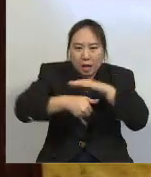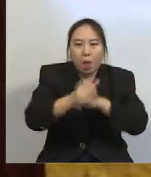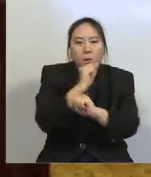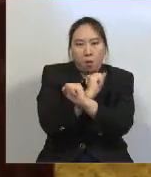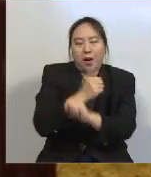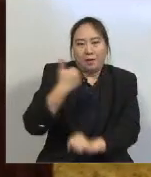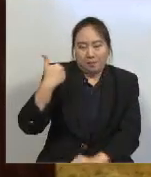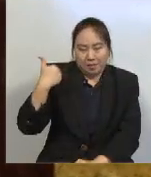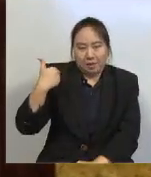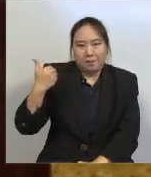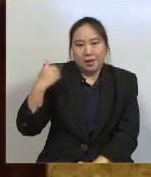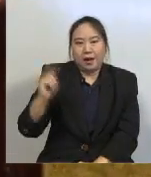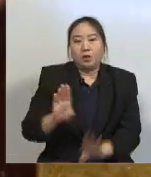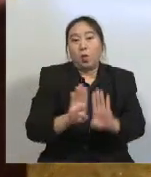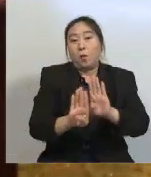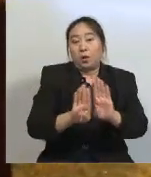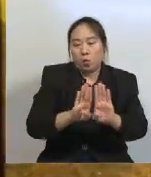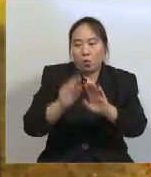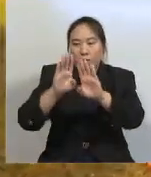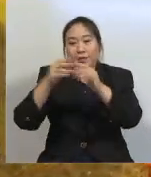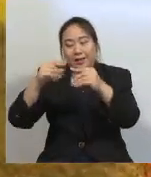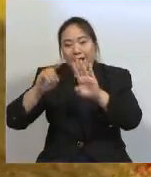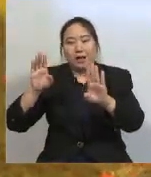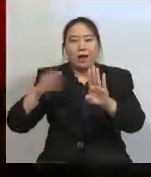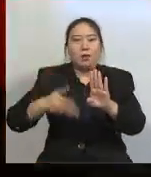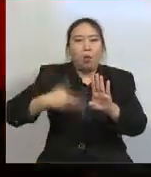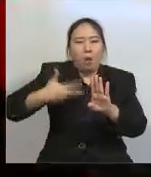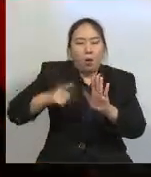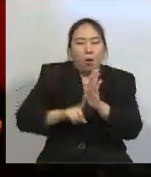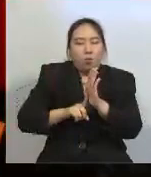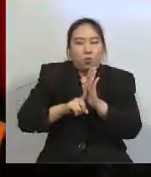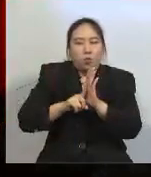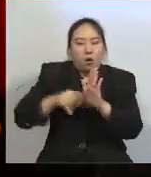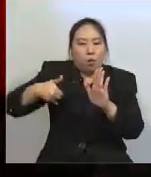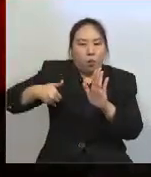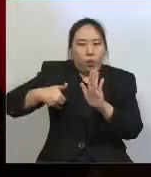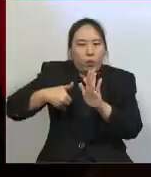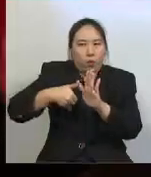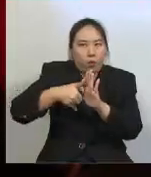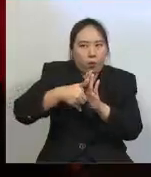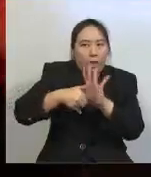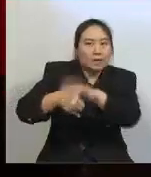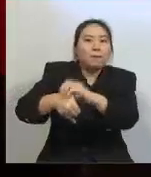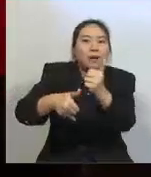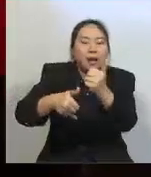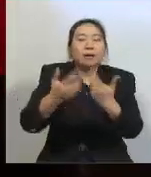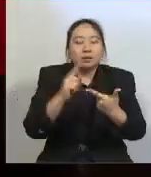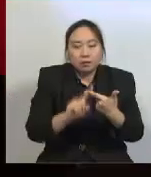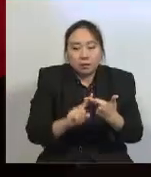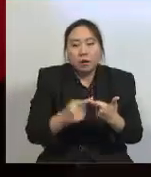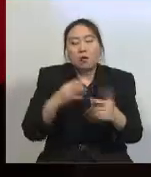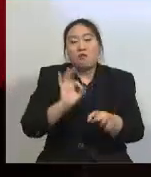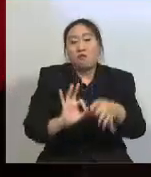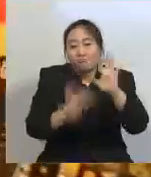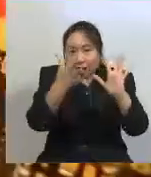เซ็นเซอร์จับความร้อนบริเวณประตูหน้าต่างช่วยแจ้งเตือนกรณีเกิดไฟไหม้บ้านได้ด้วยรวมถึงกรณี